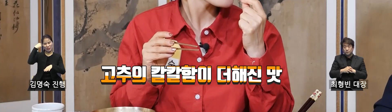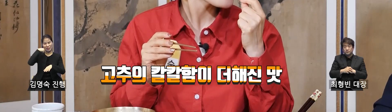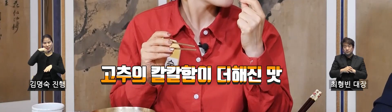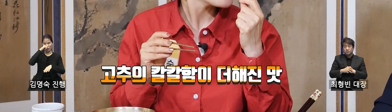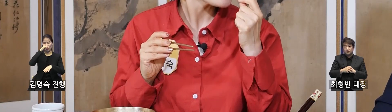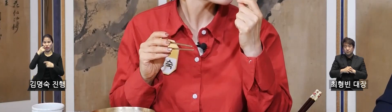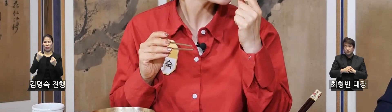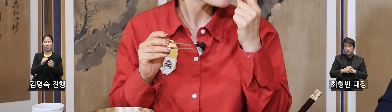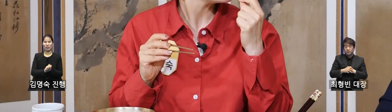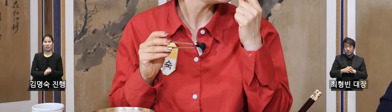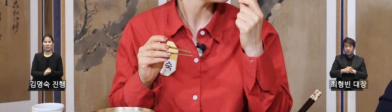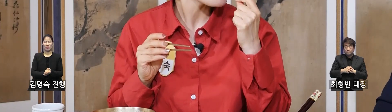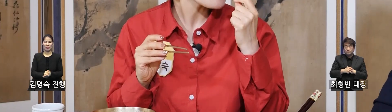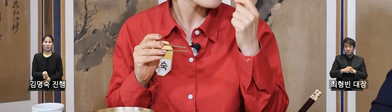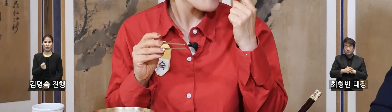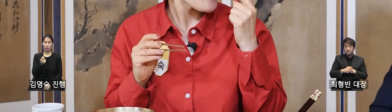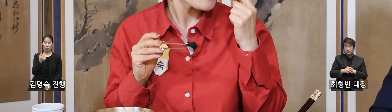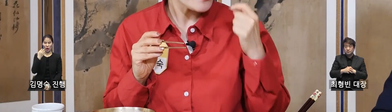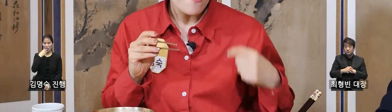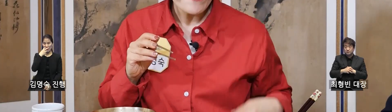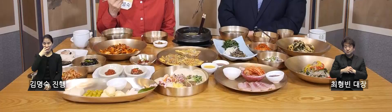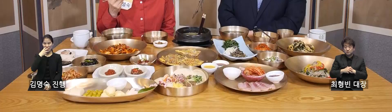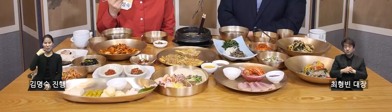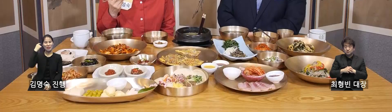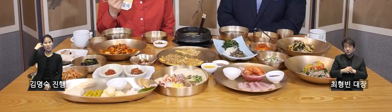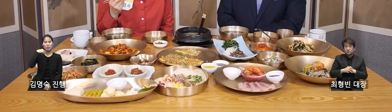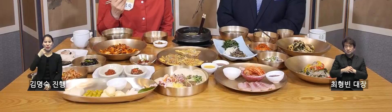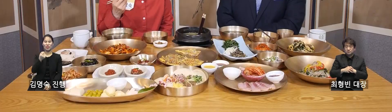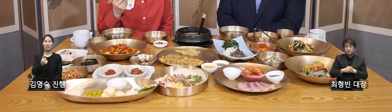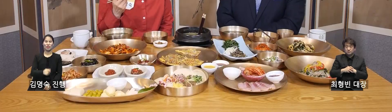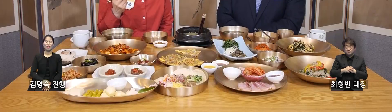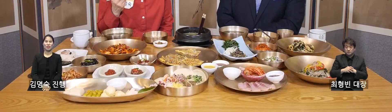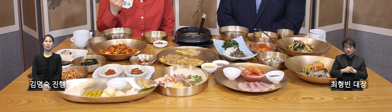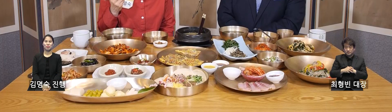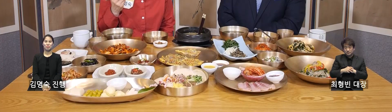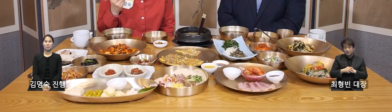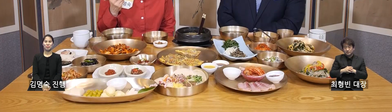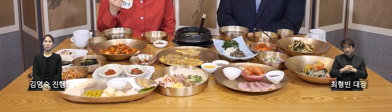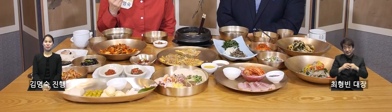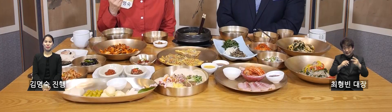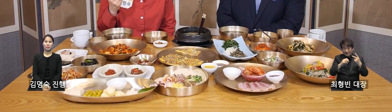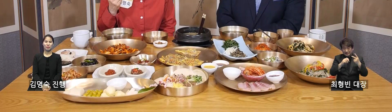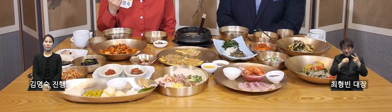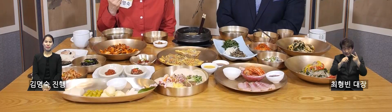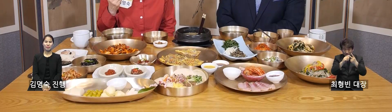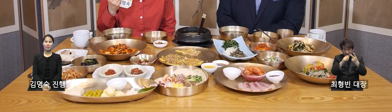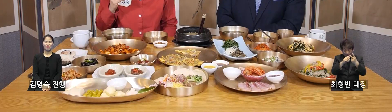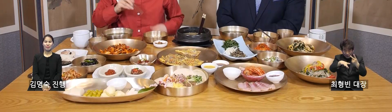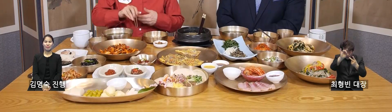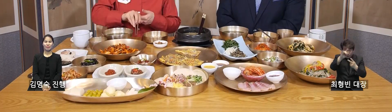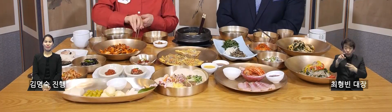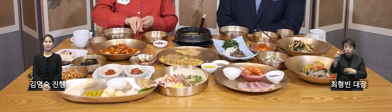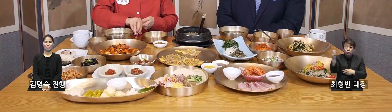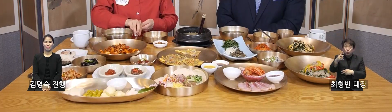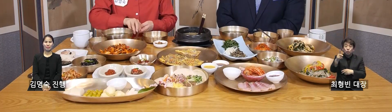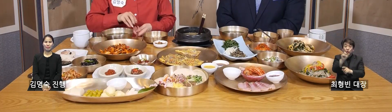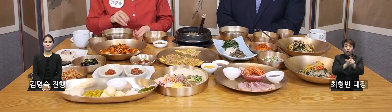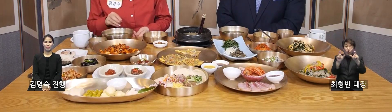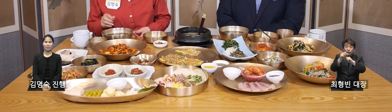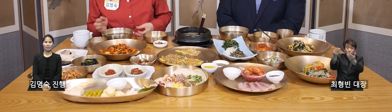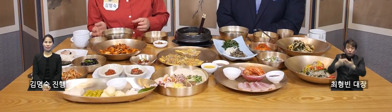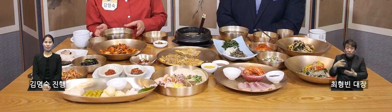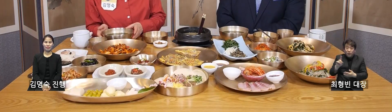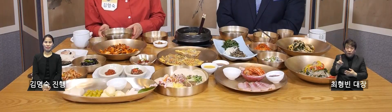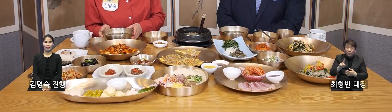고 맛도 조금 있네요 매콤한맛이 2라운드 전체 전에 또 뭐가 나왔습니까 어 예